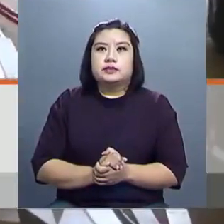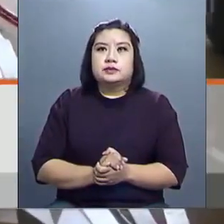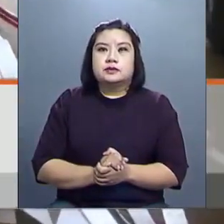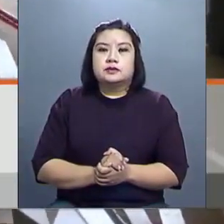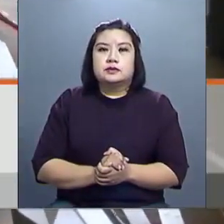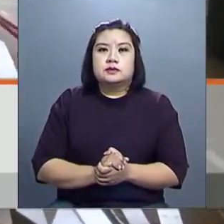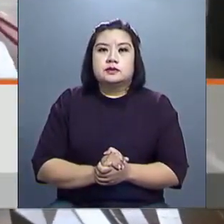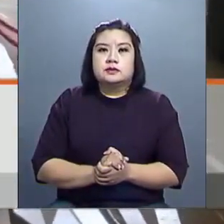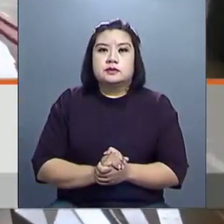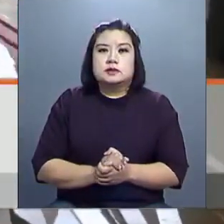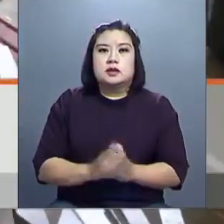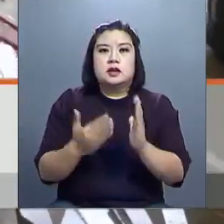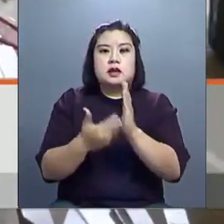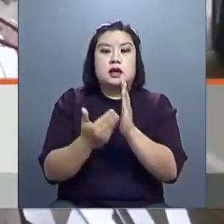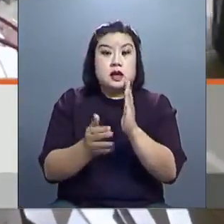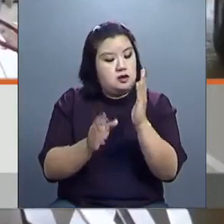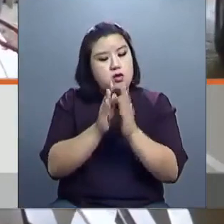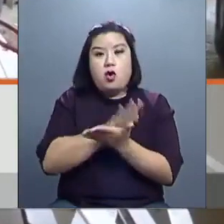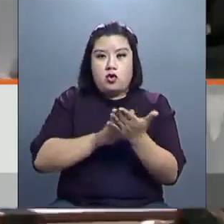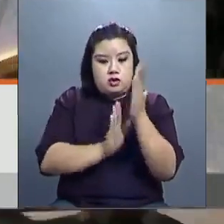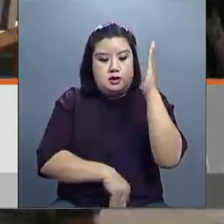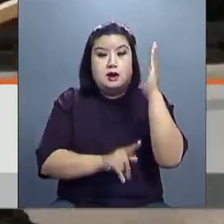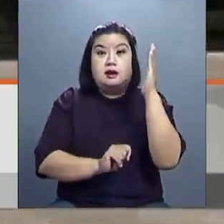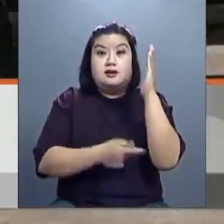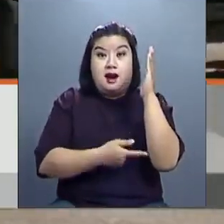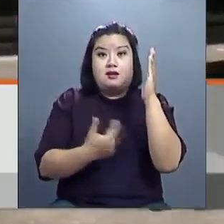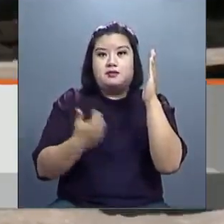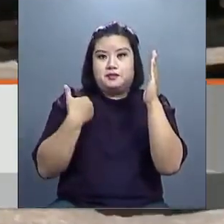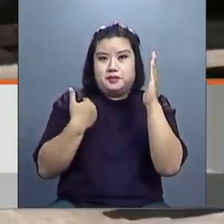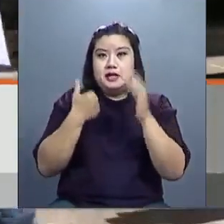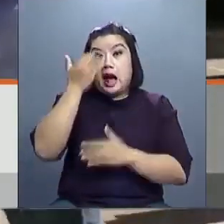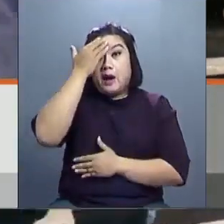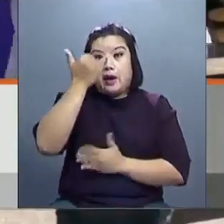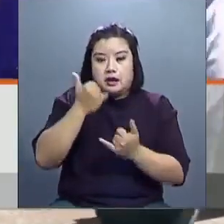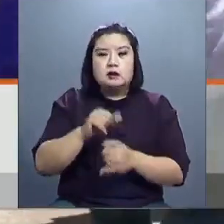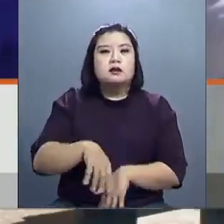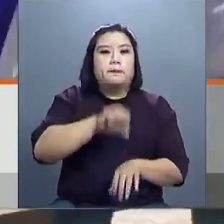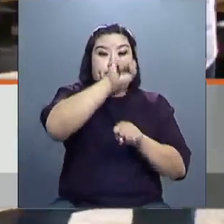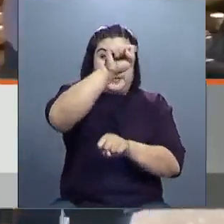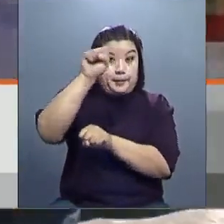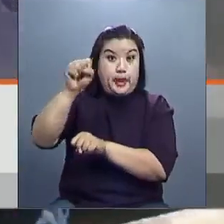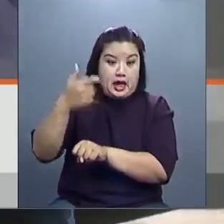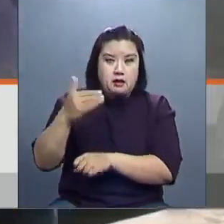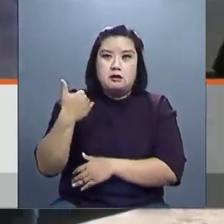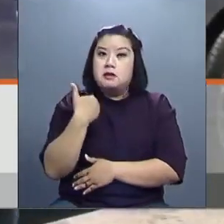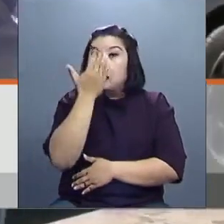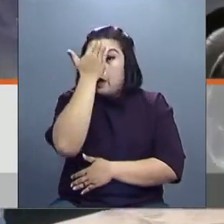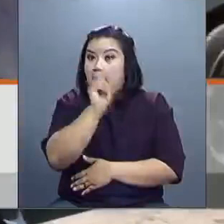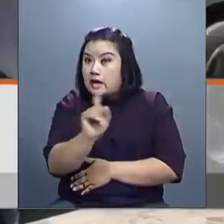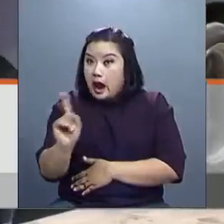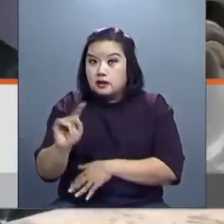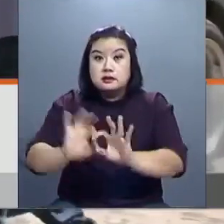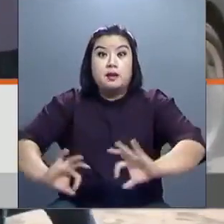ส่วนที่จังหวัดตรังคนงานของพรรคไทยรักษาชาติเขต1ก็ยังคงเร่งจัดทำป้ายหาเสียงเพื่อนำไปติดตั้งตามจุดต่างๆในเข